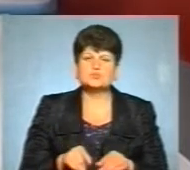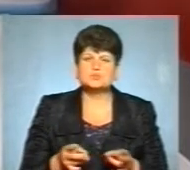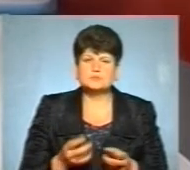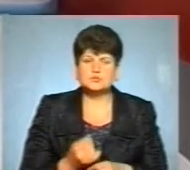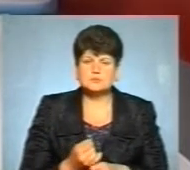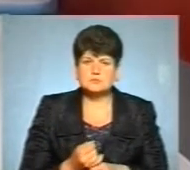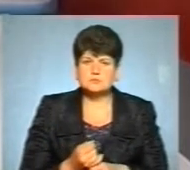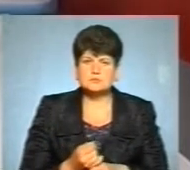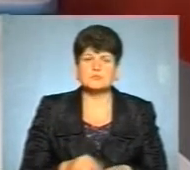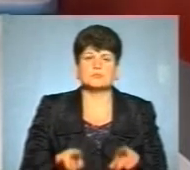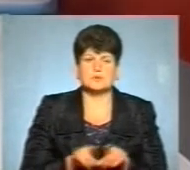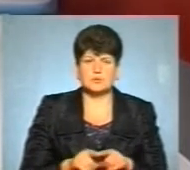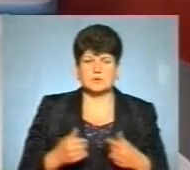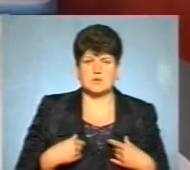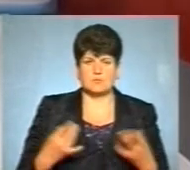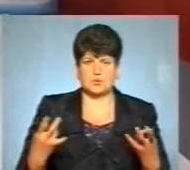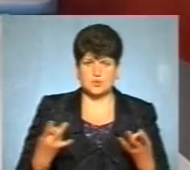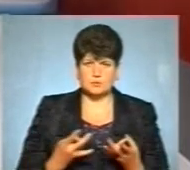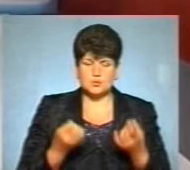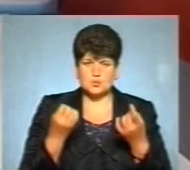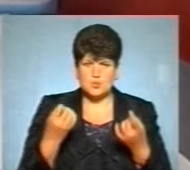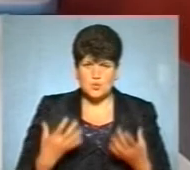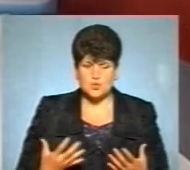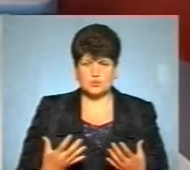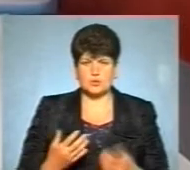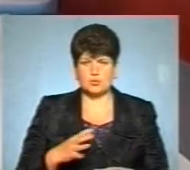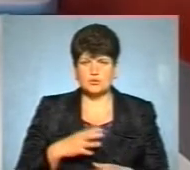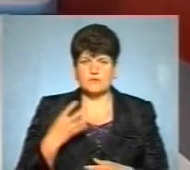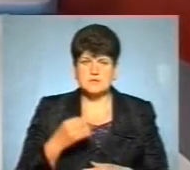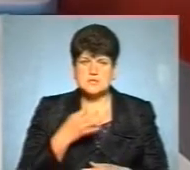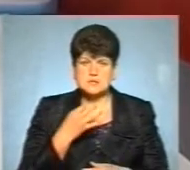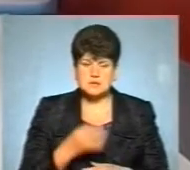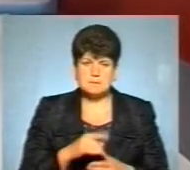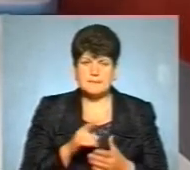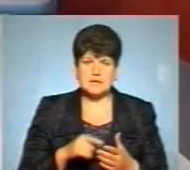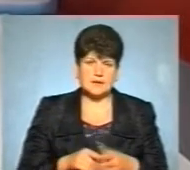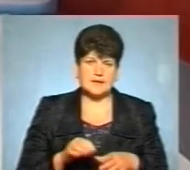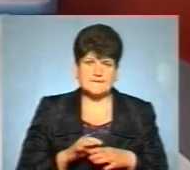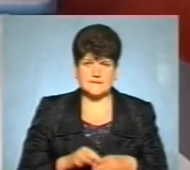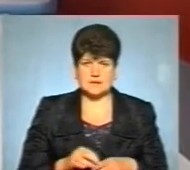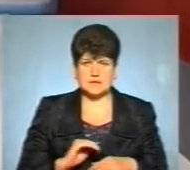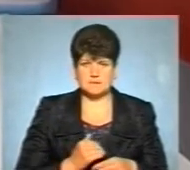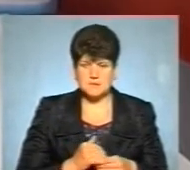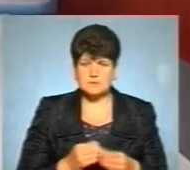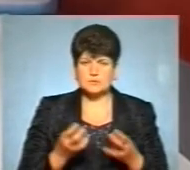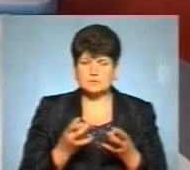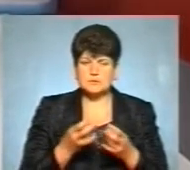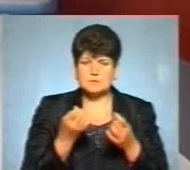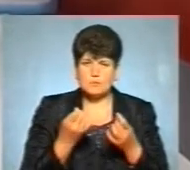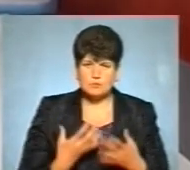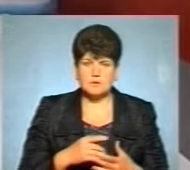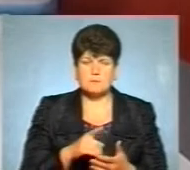робити? Аналогічно нам потрібно спрощувати, як було сказано, питання ведення бізнесу. Нам потрібно спрощувати